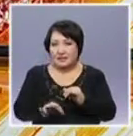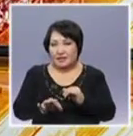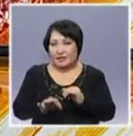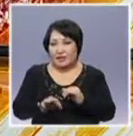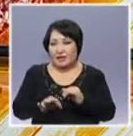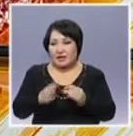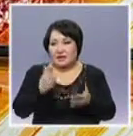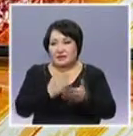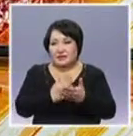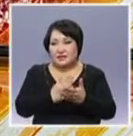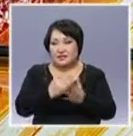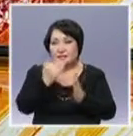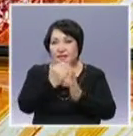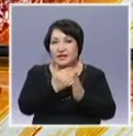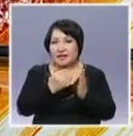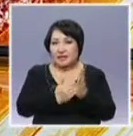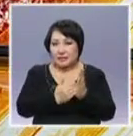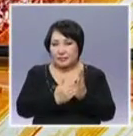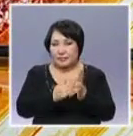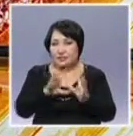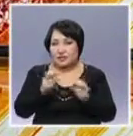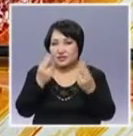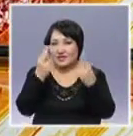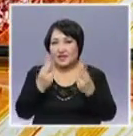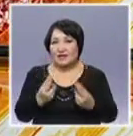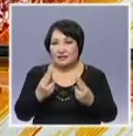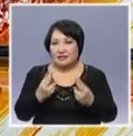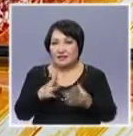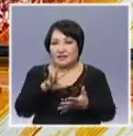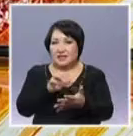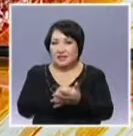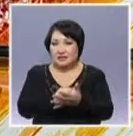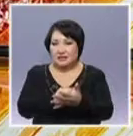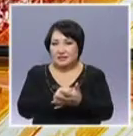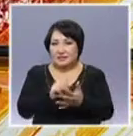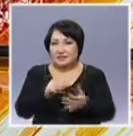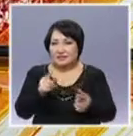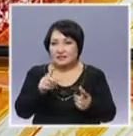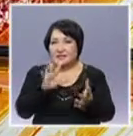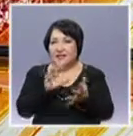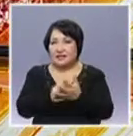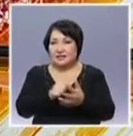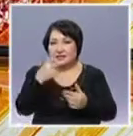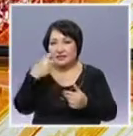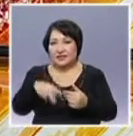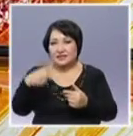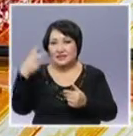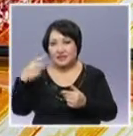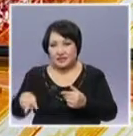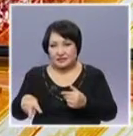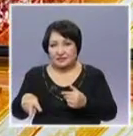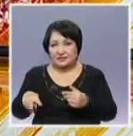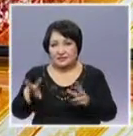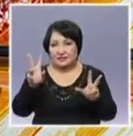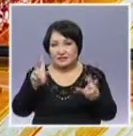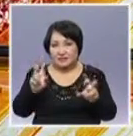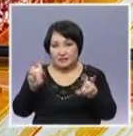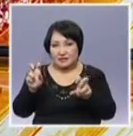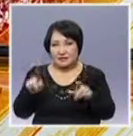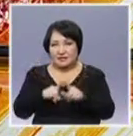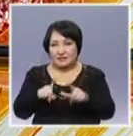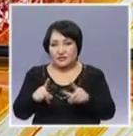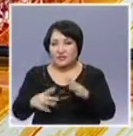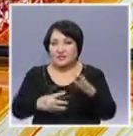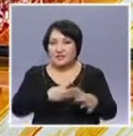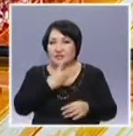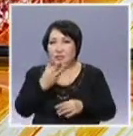Есть программа социальной занятости, занятость 2020. Да? Вот это все нацелено на стимулирование развития